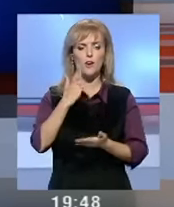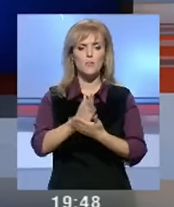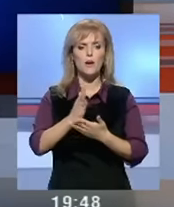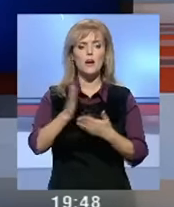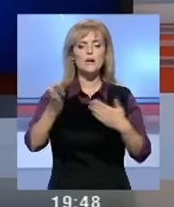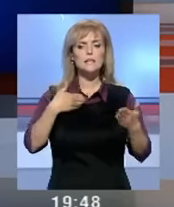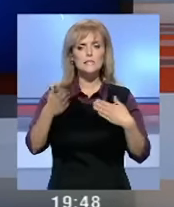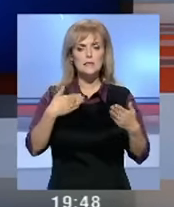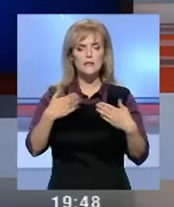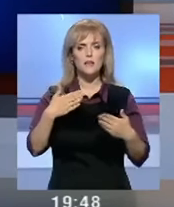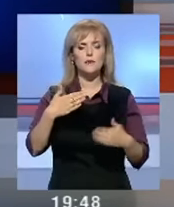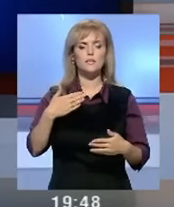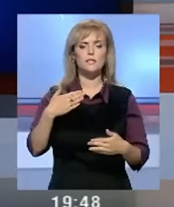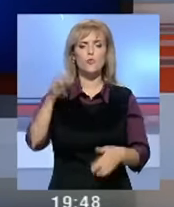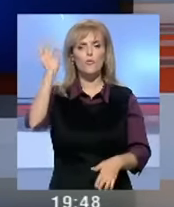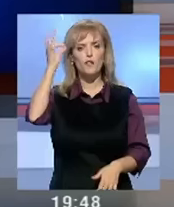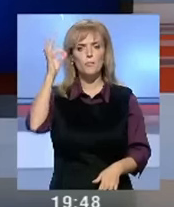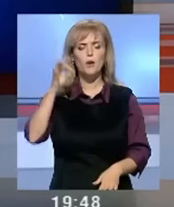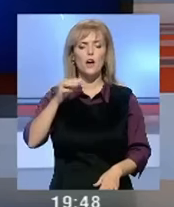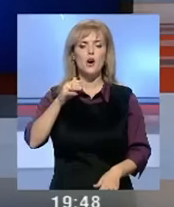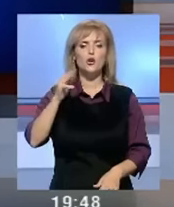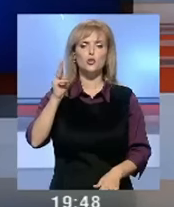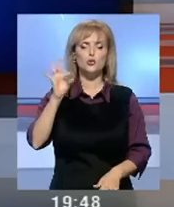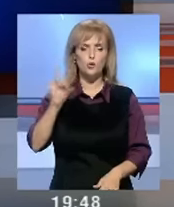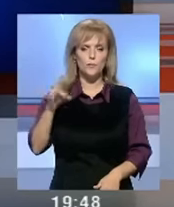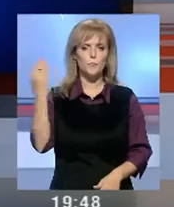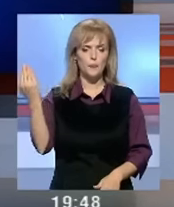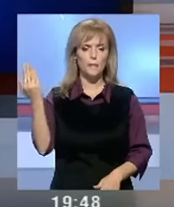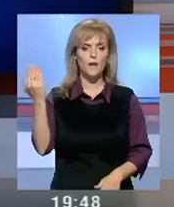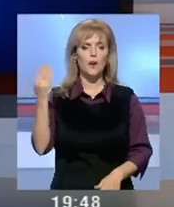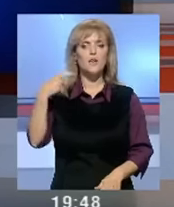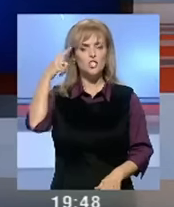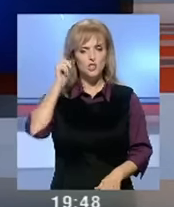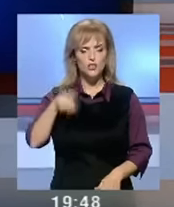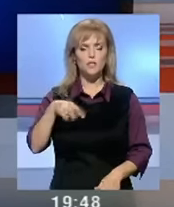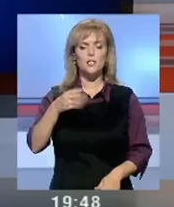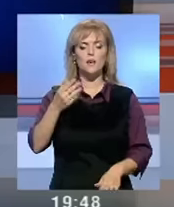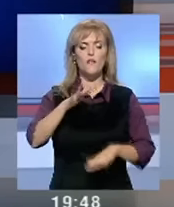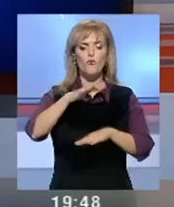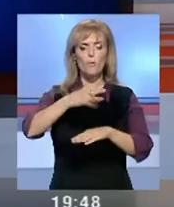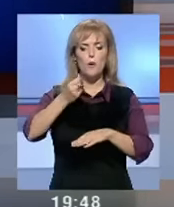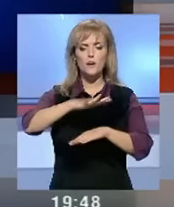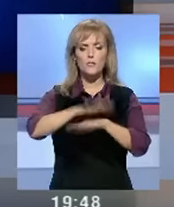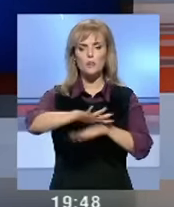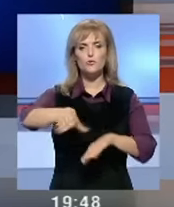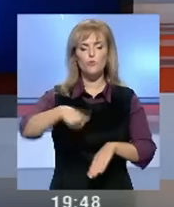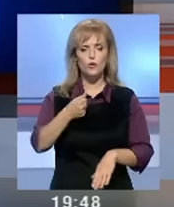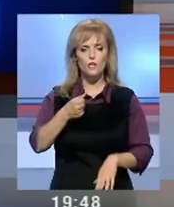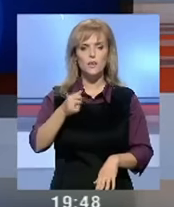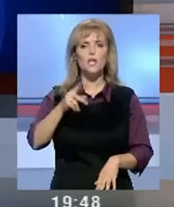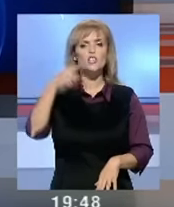firmele offshore. Cunoașteți că și furtul bancar s-a putut întâmpla doar pentru că nu știm cine sunt